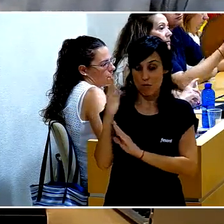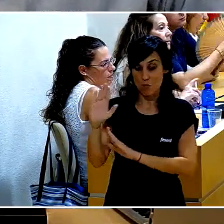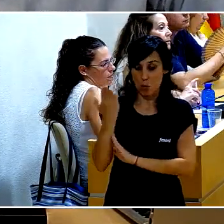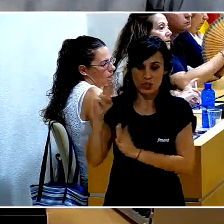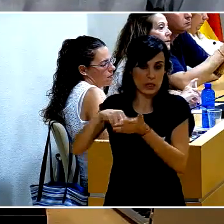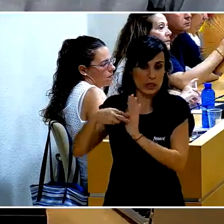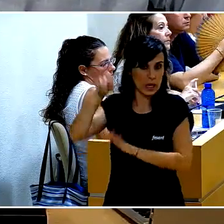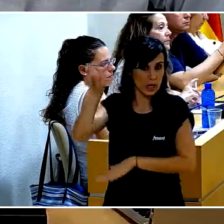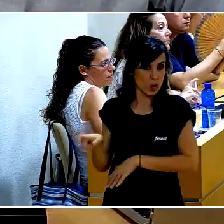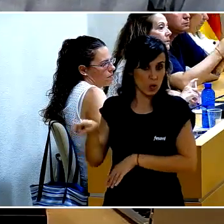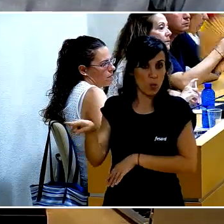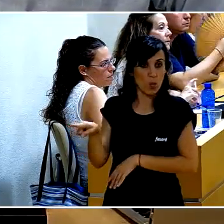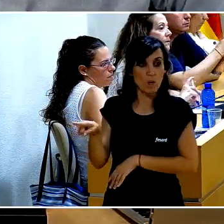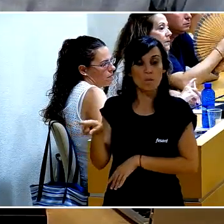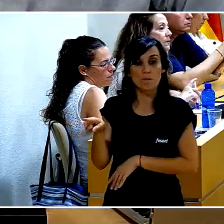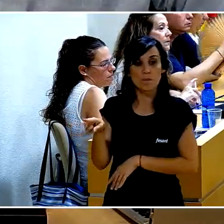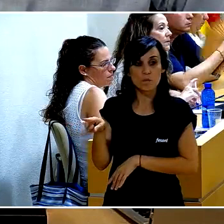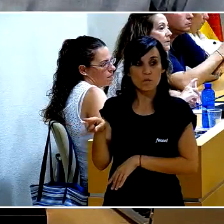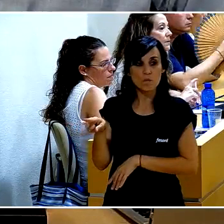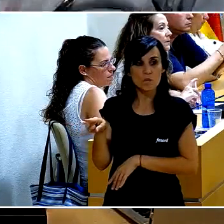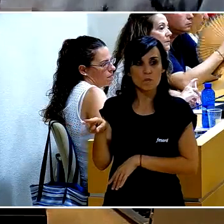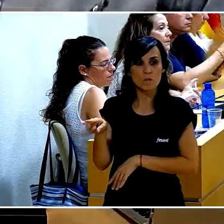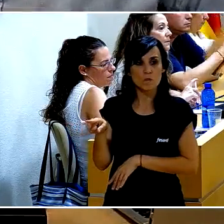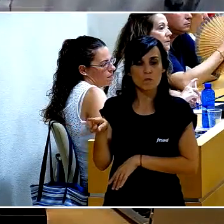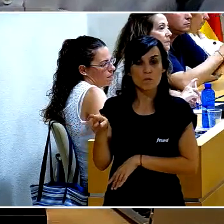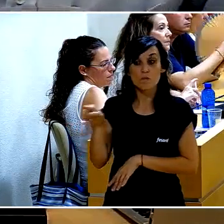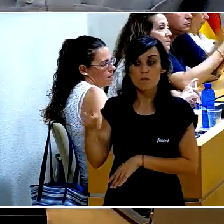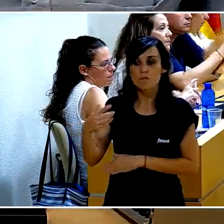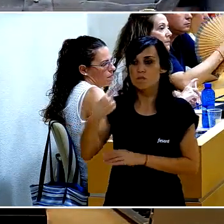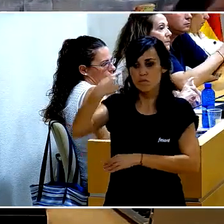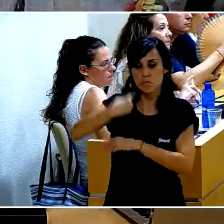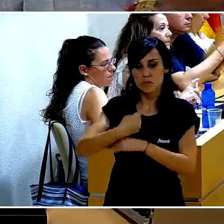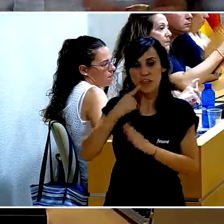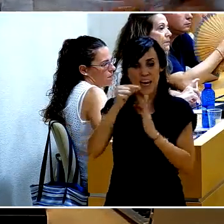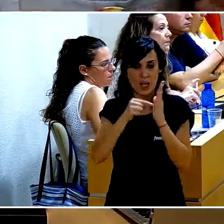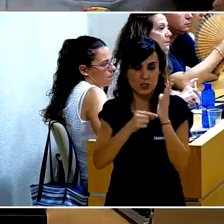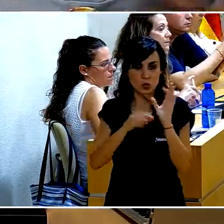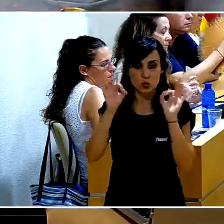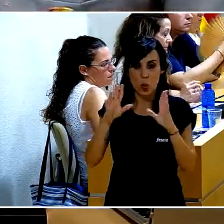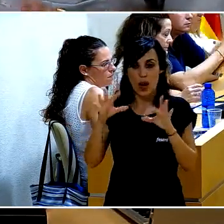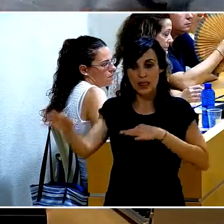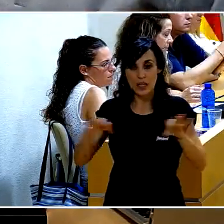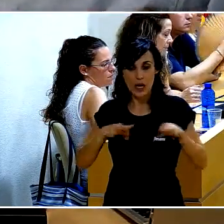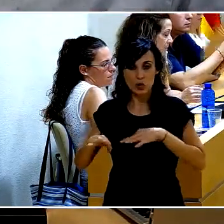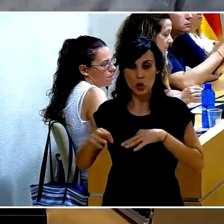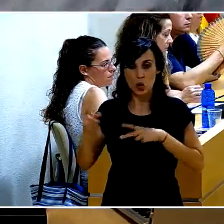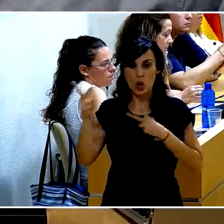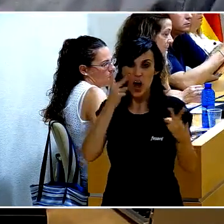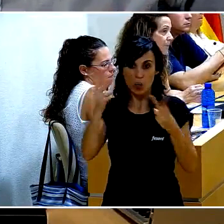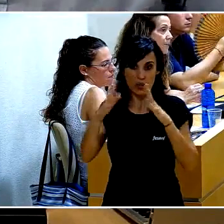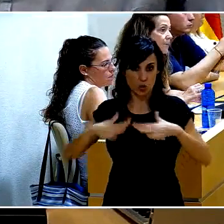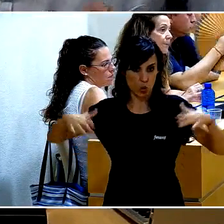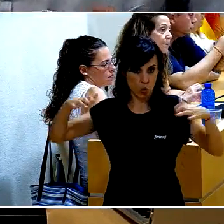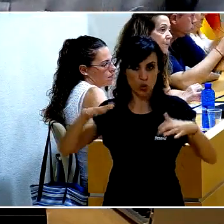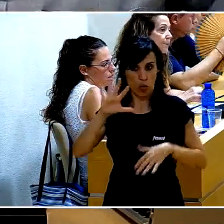tècnic, n'hi ha, t'exigeixen que n'hi ha, que és un requisit, com tindre un teatre auditori, que el tenim, que